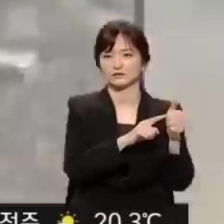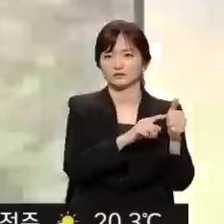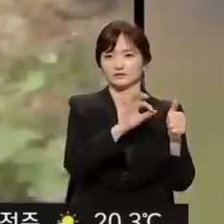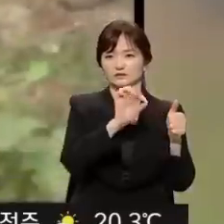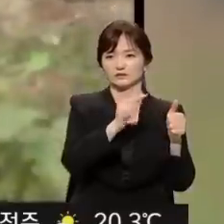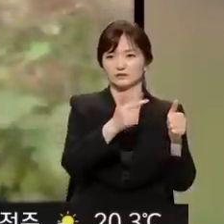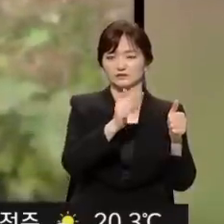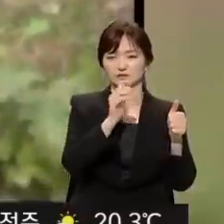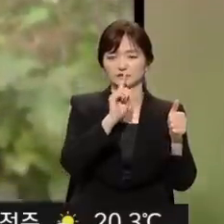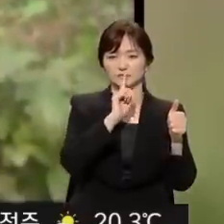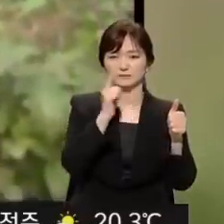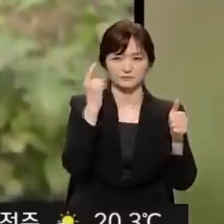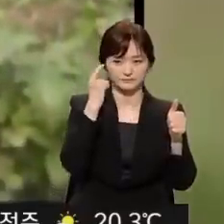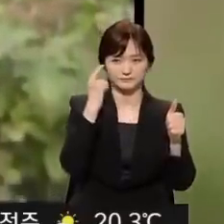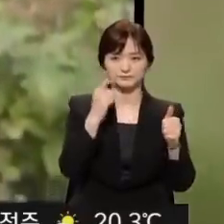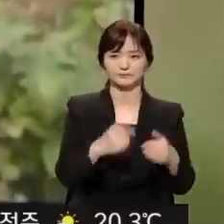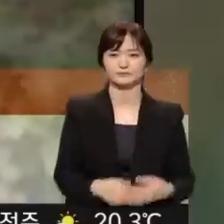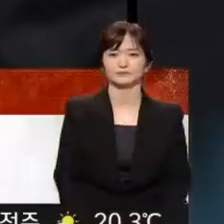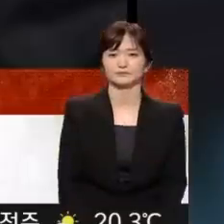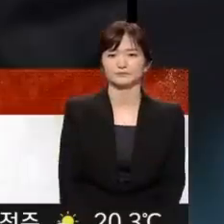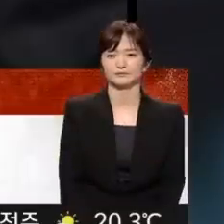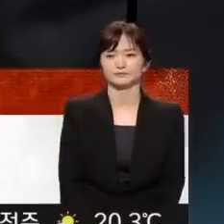씨 얘기 직접 들어보시죠.